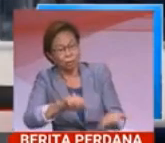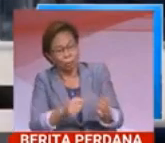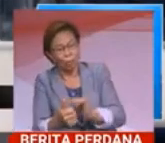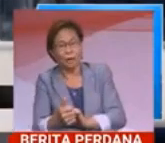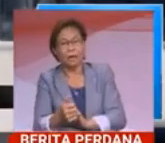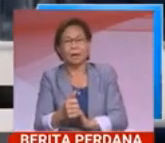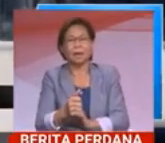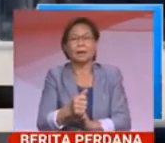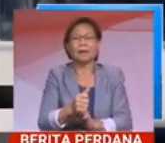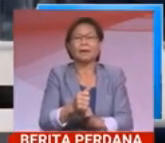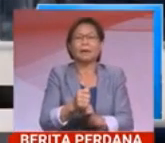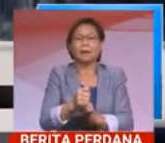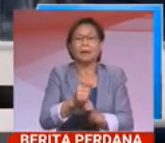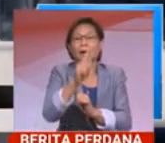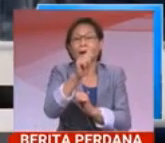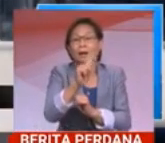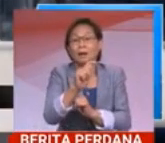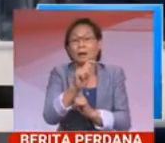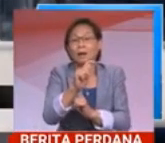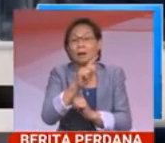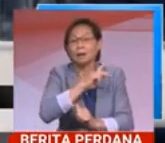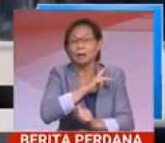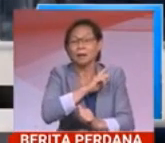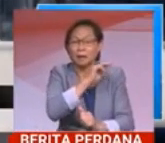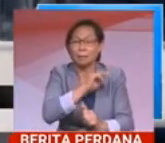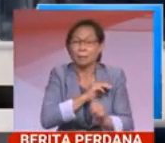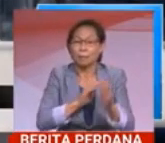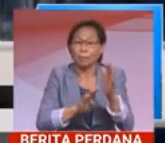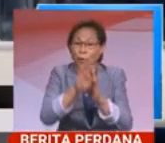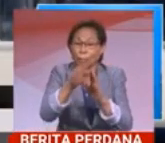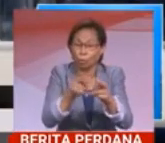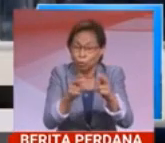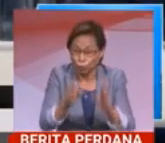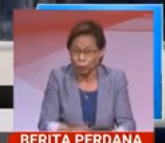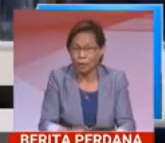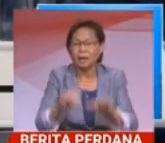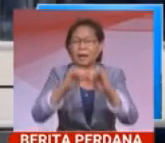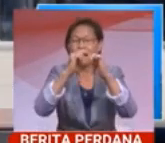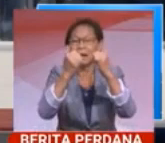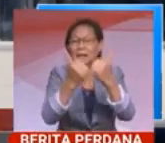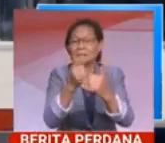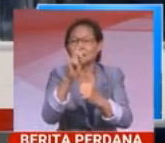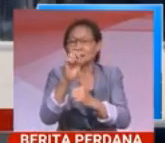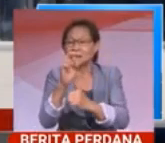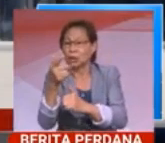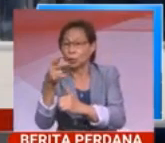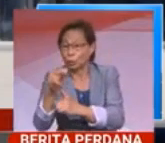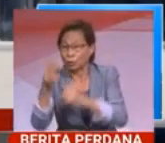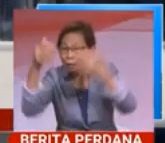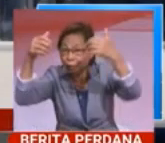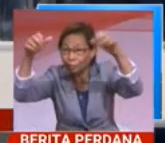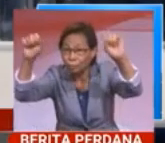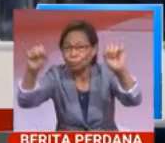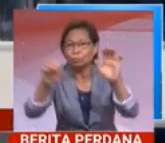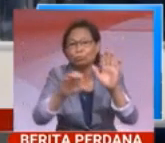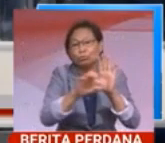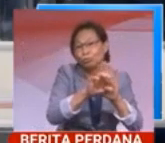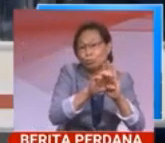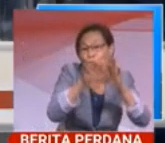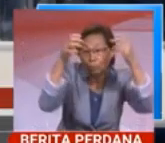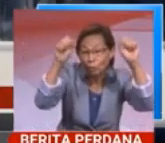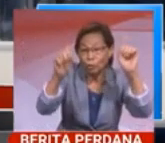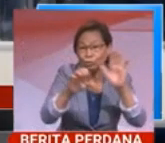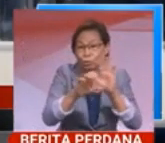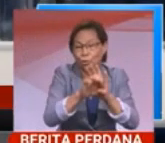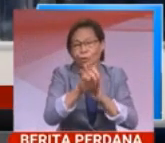kematian pengguna usahawan khususnya daripada regency tekun tertentu ialah contohnya